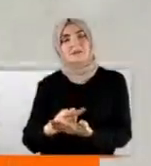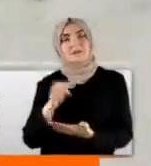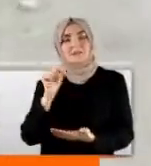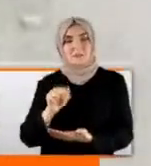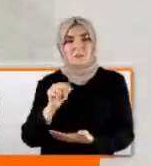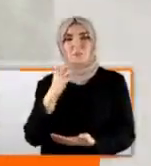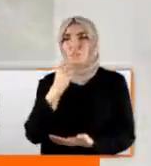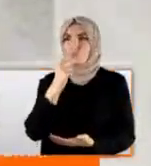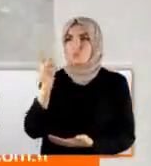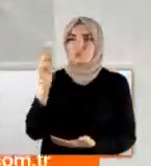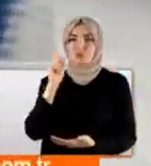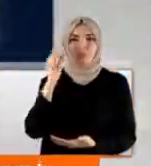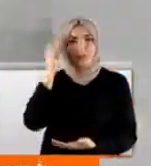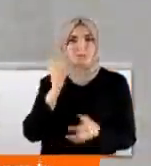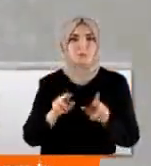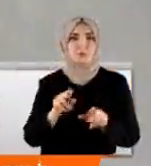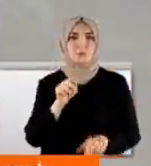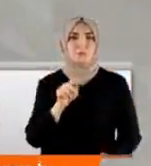hemen, kes hemen.